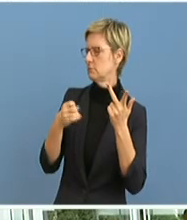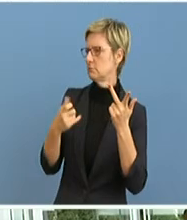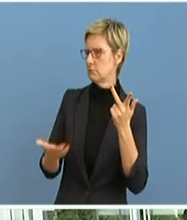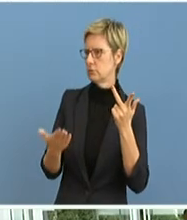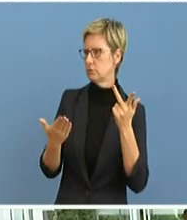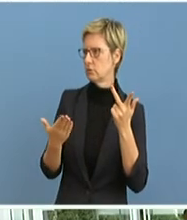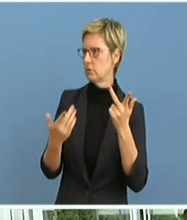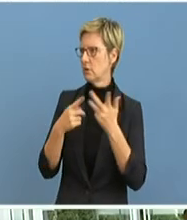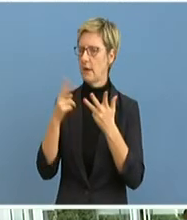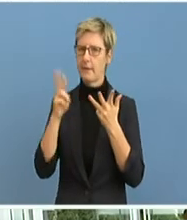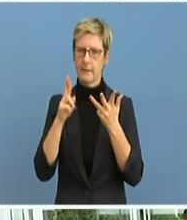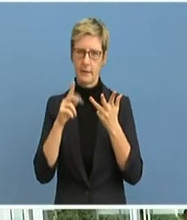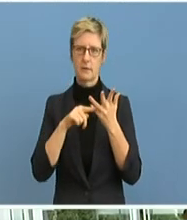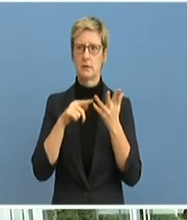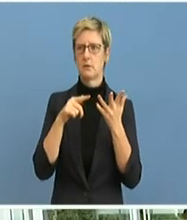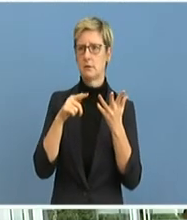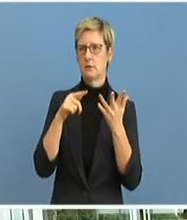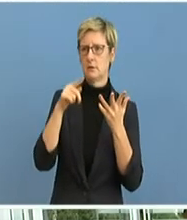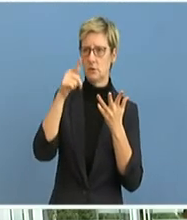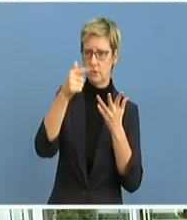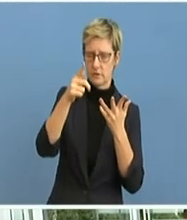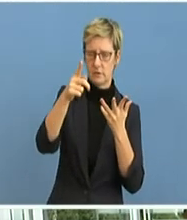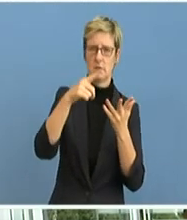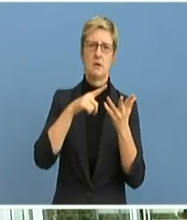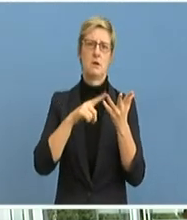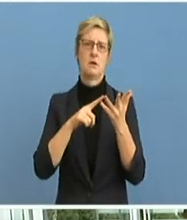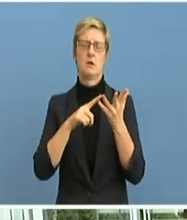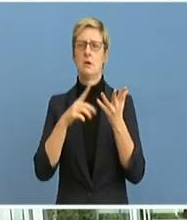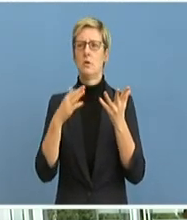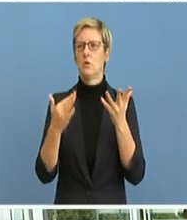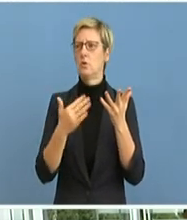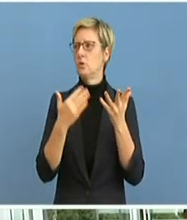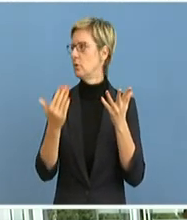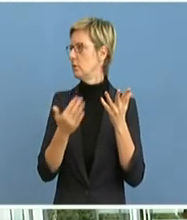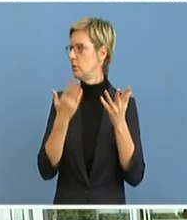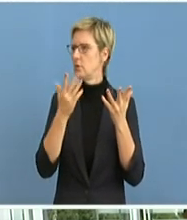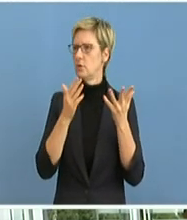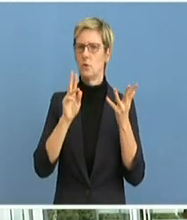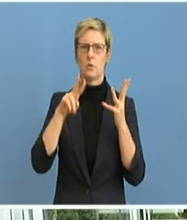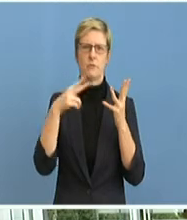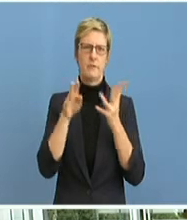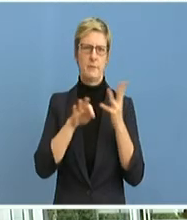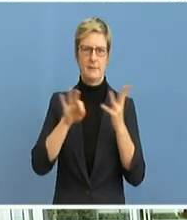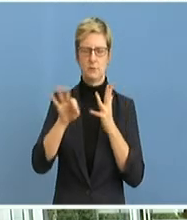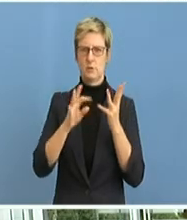Und Herr Rinke und Herr Toffinier und eine Nachreichung aus dem